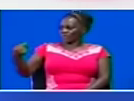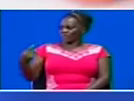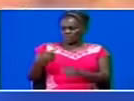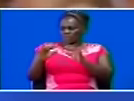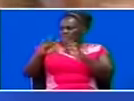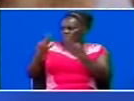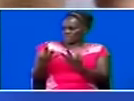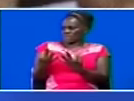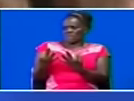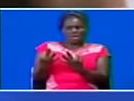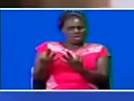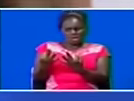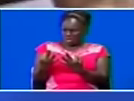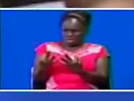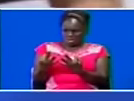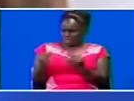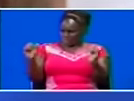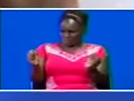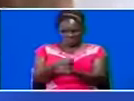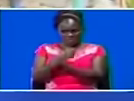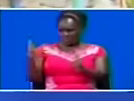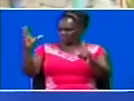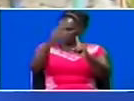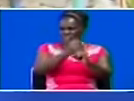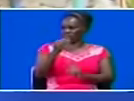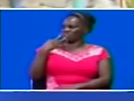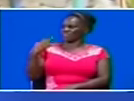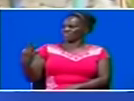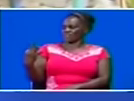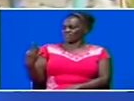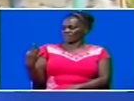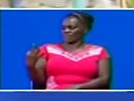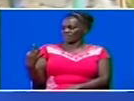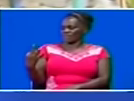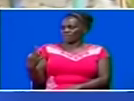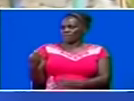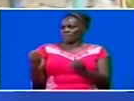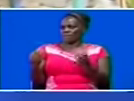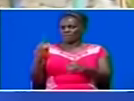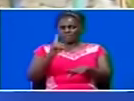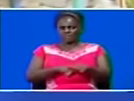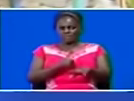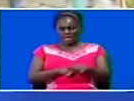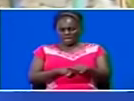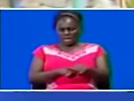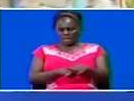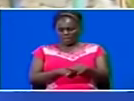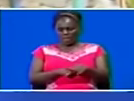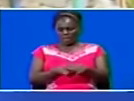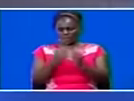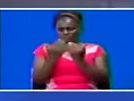familia hii, hii inabaki ndoto isiyoweza kutimia. Mara kwa mara Israel hupatikana eneo la kivuko cha